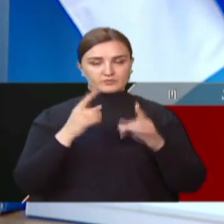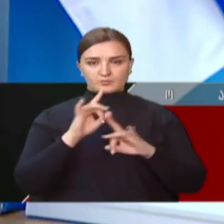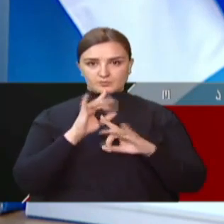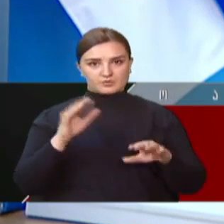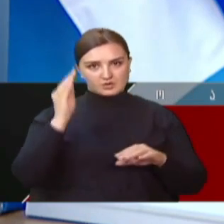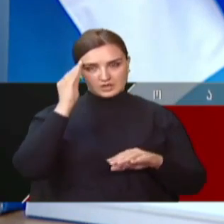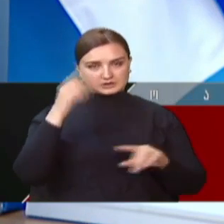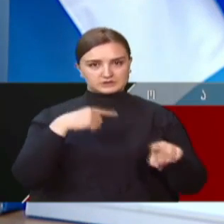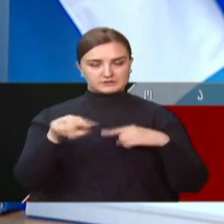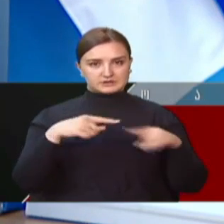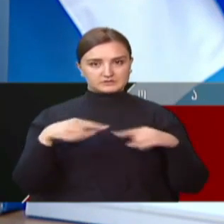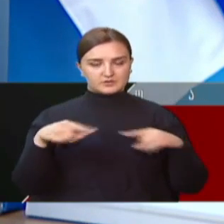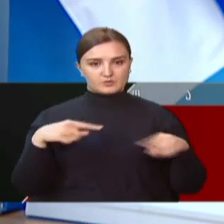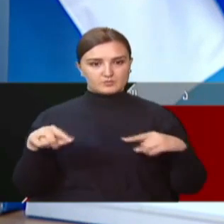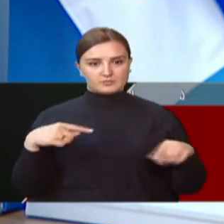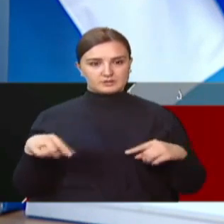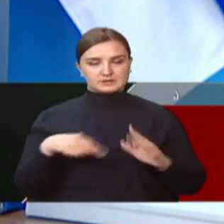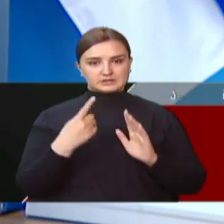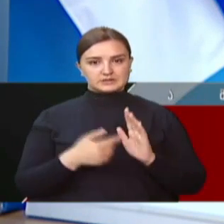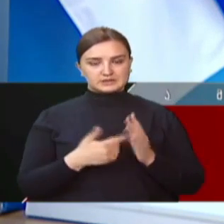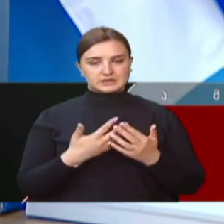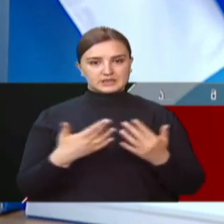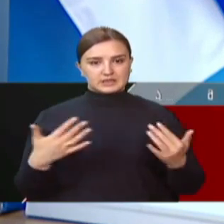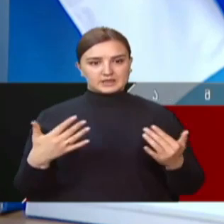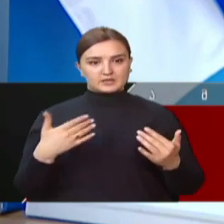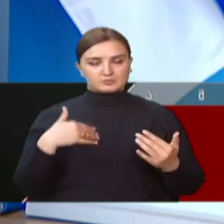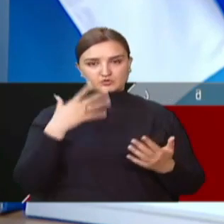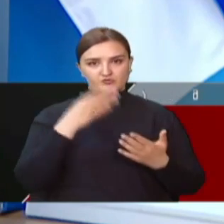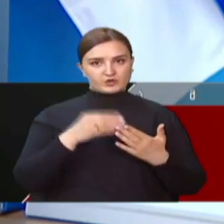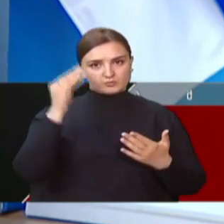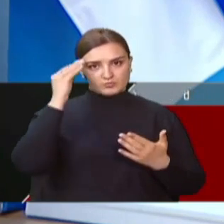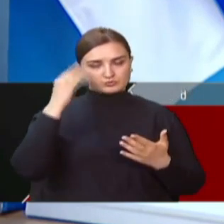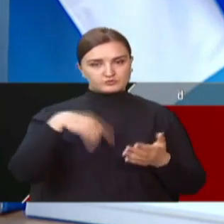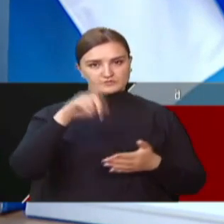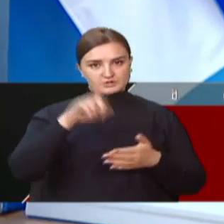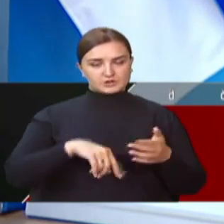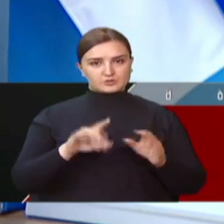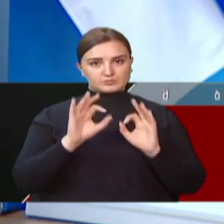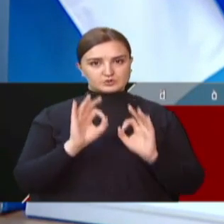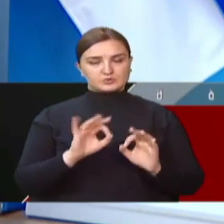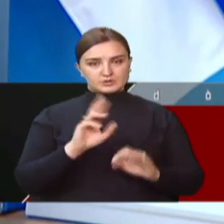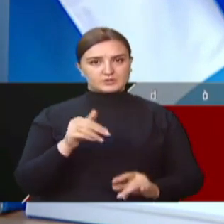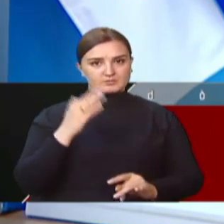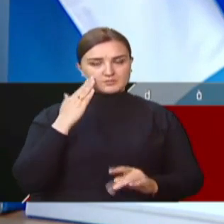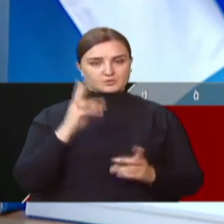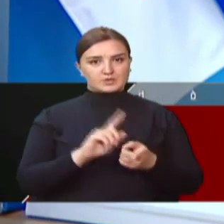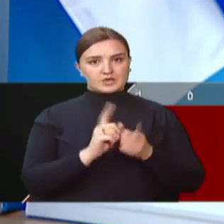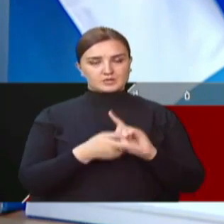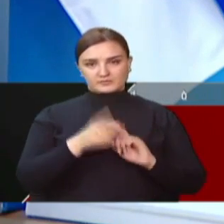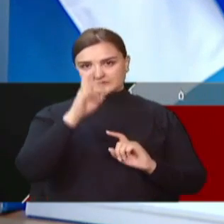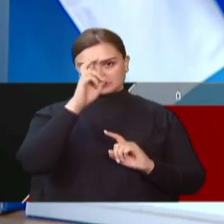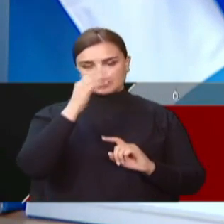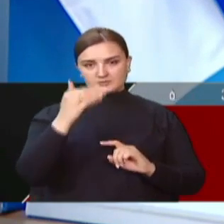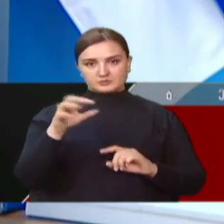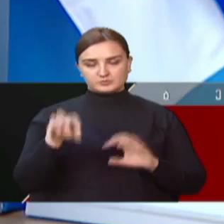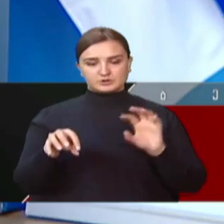აზრთა სხვადასხვაობა საკითხებზე. ჩვენი პოზიცია, რომელიც გვჯერანუ სწორია და მართალია, გადავაქციოთ სახელმწიფო